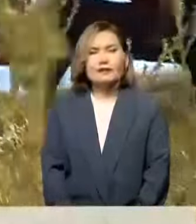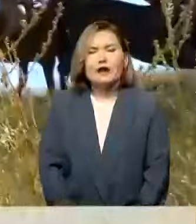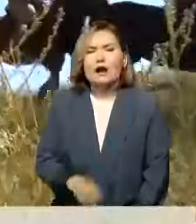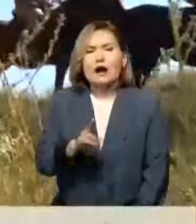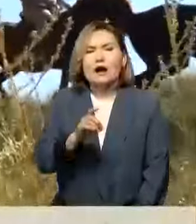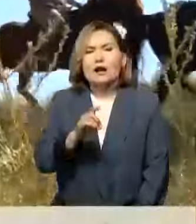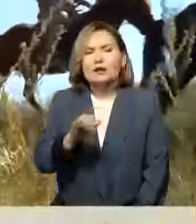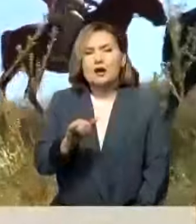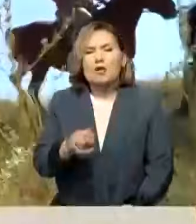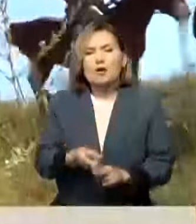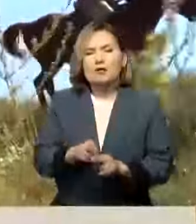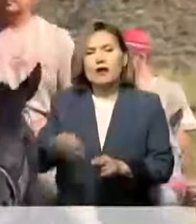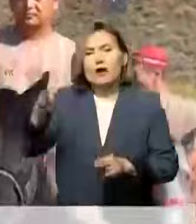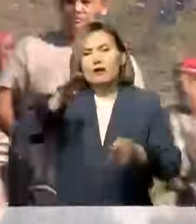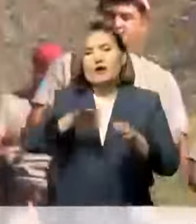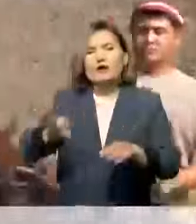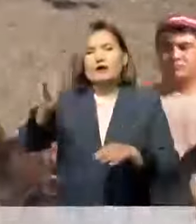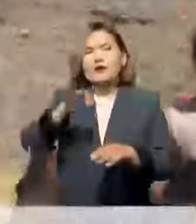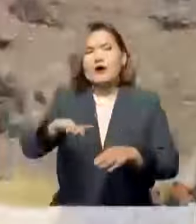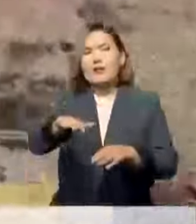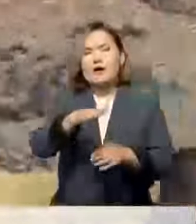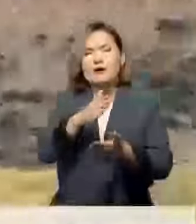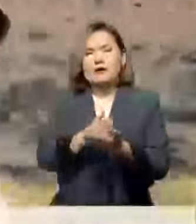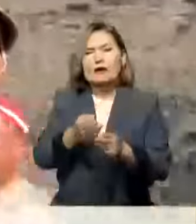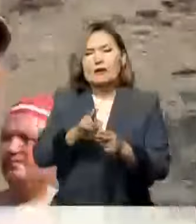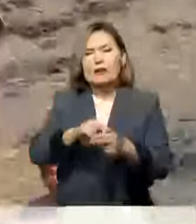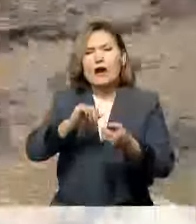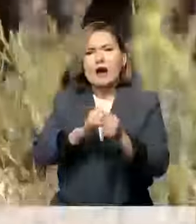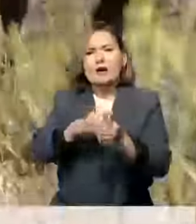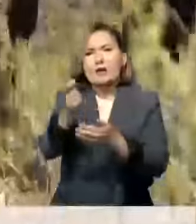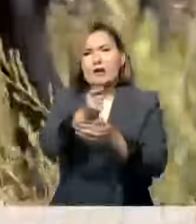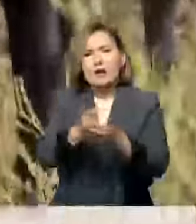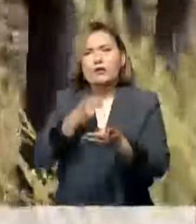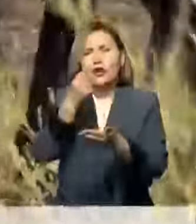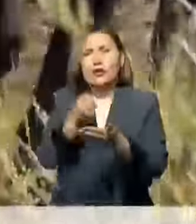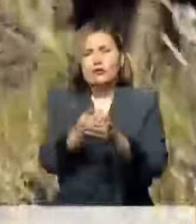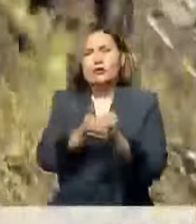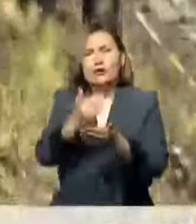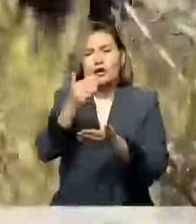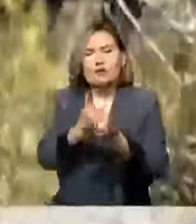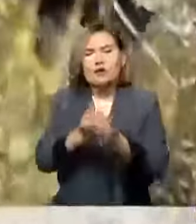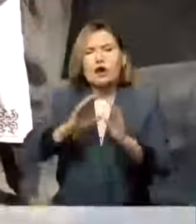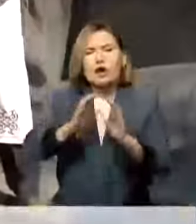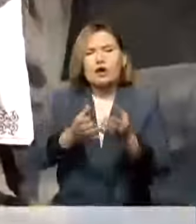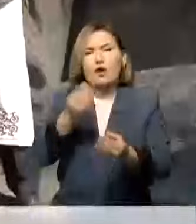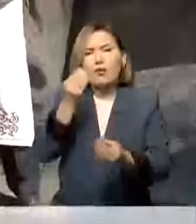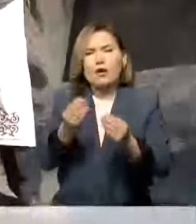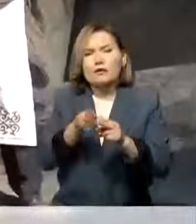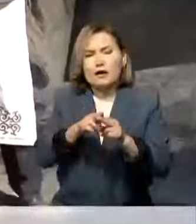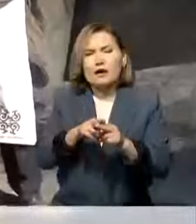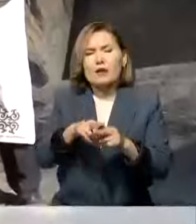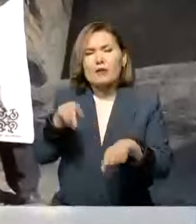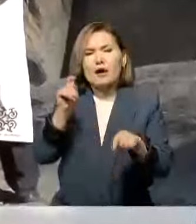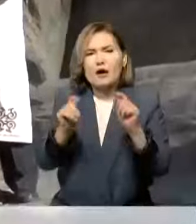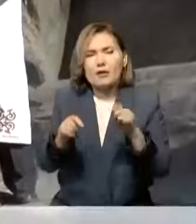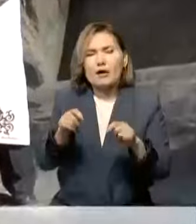Қаратаудағы Сауысқандық шатқалы тарихи маңызға ие орын. Мұндағы тасқа қашалған таңбалардың құндылығы жоғары. Дүниежүзілік көшпенділер ойынына аттанған батыр